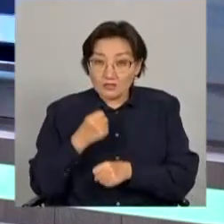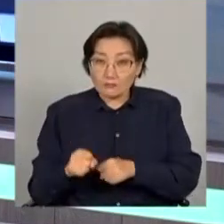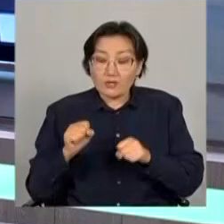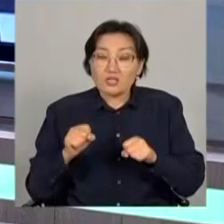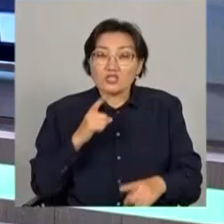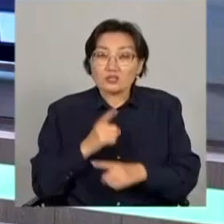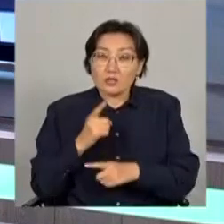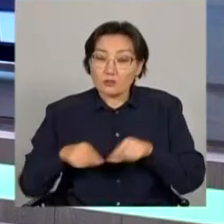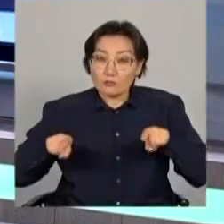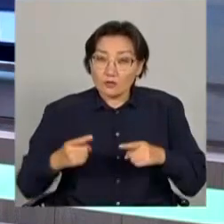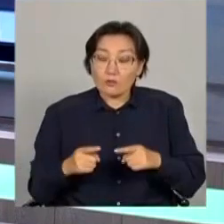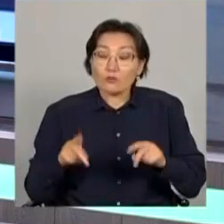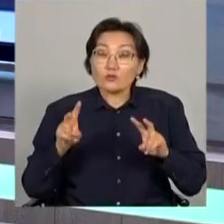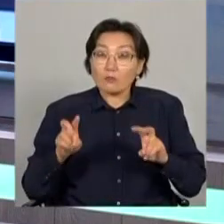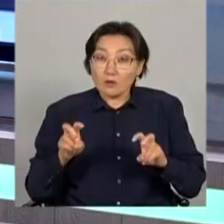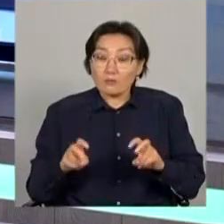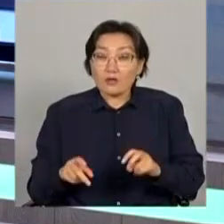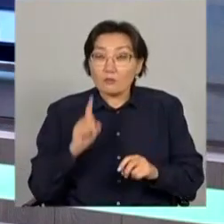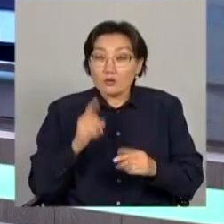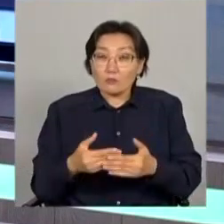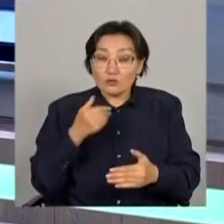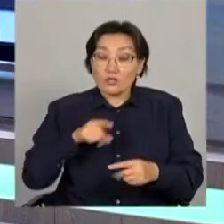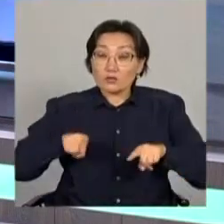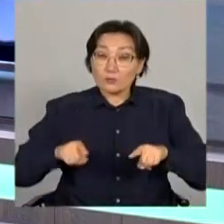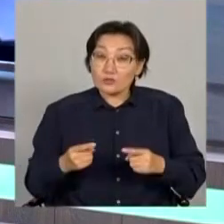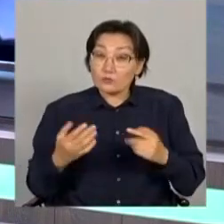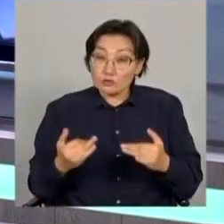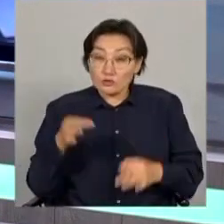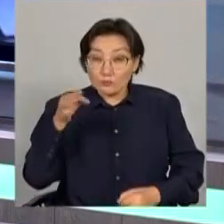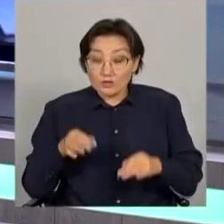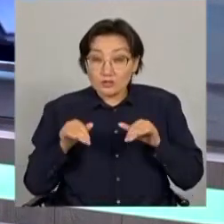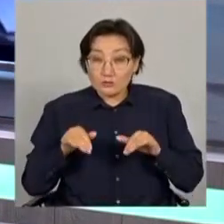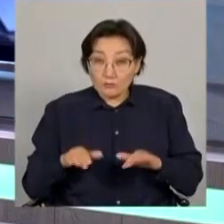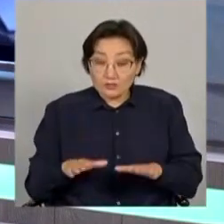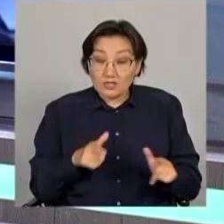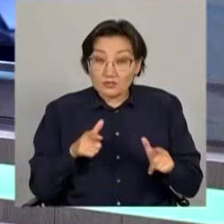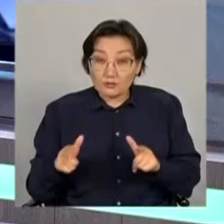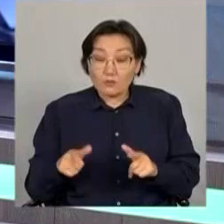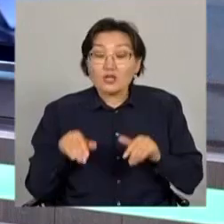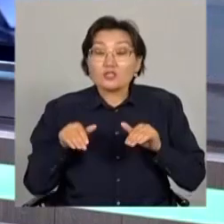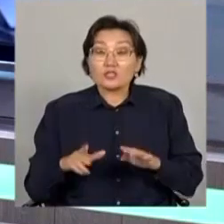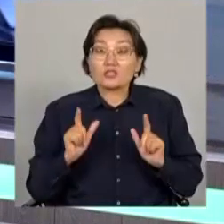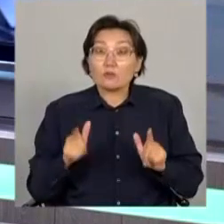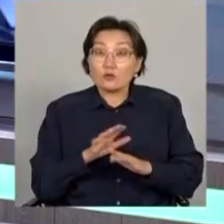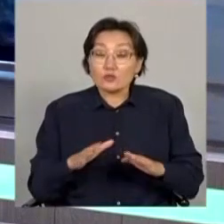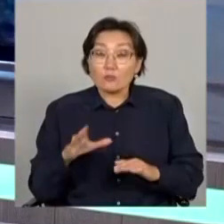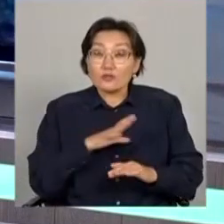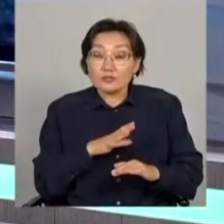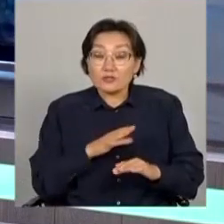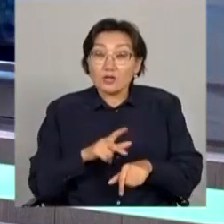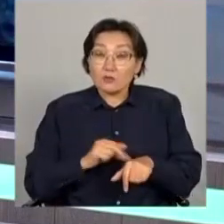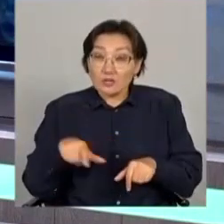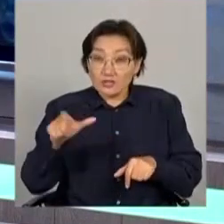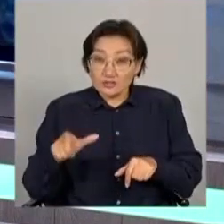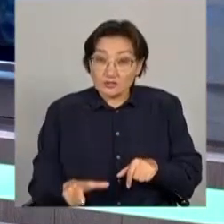бір жыл бұрын қамалған. Содан бері тергеуде болғандарға қатысты бүгін сот үкімі шықты. Алайда шешіммен келіспеген бұрынғы тәртіп